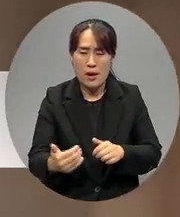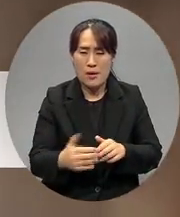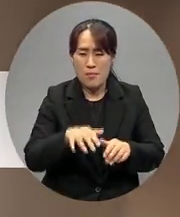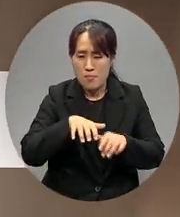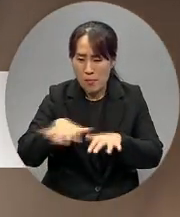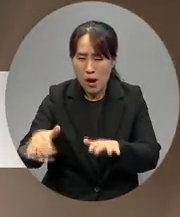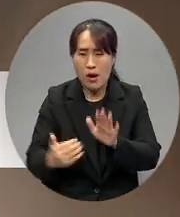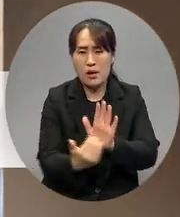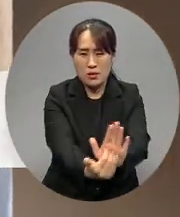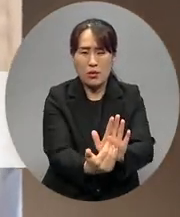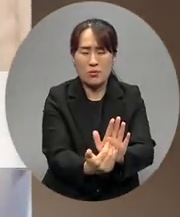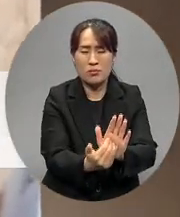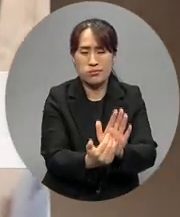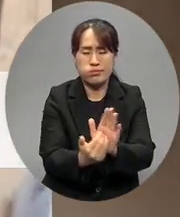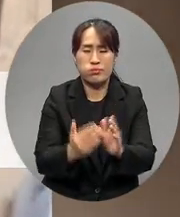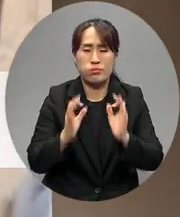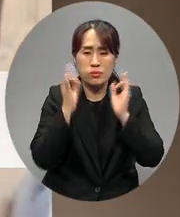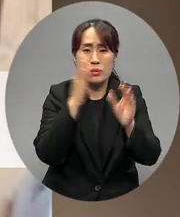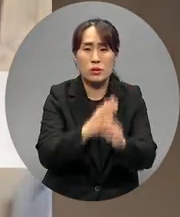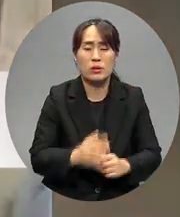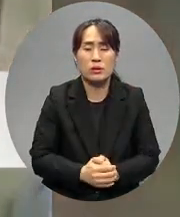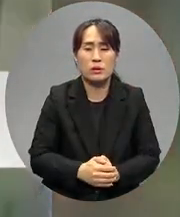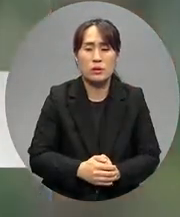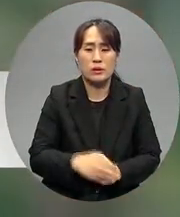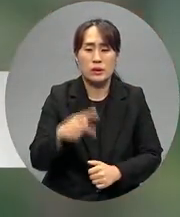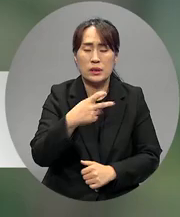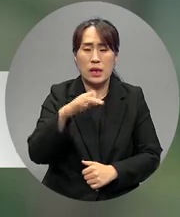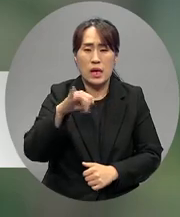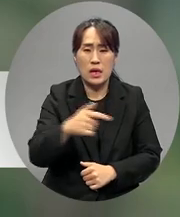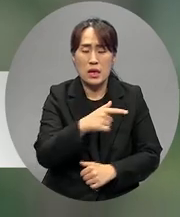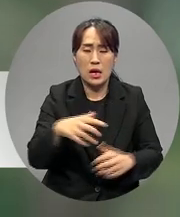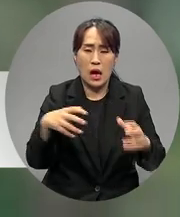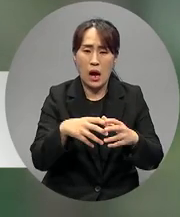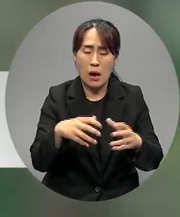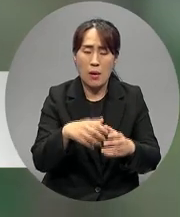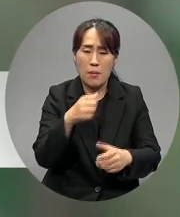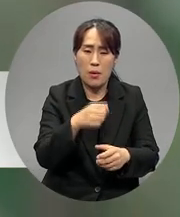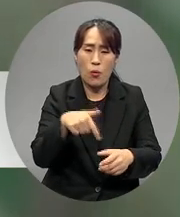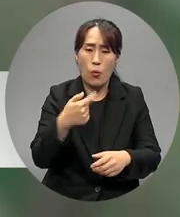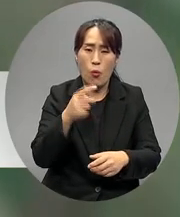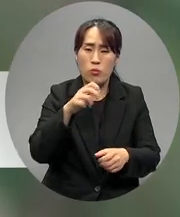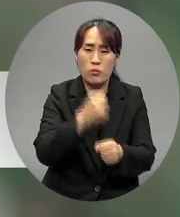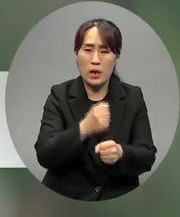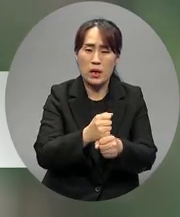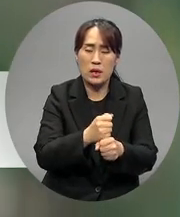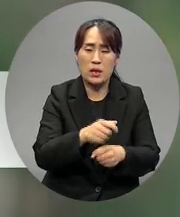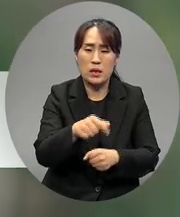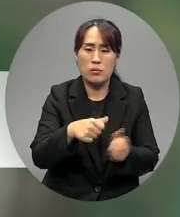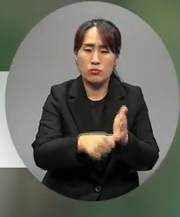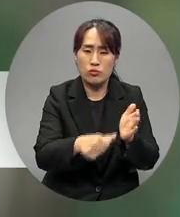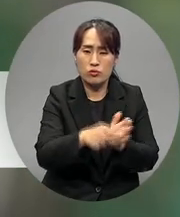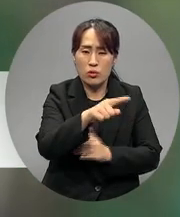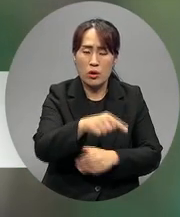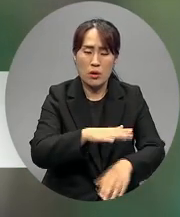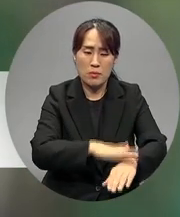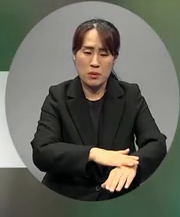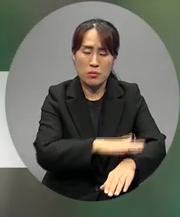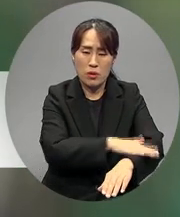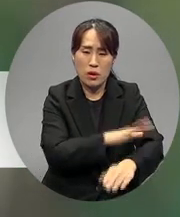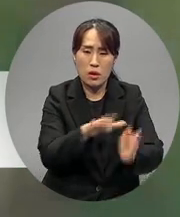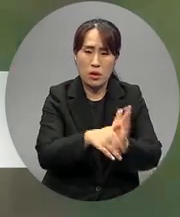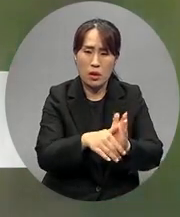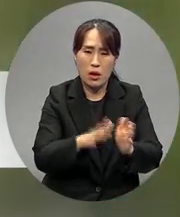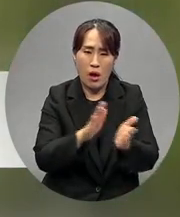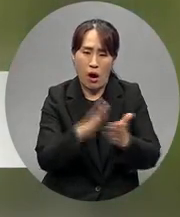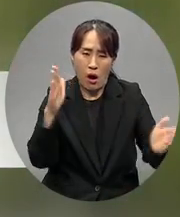긴급 방제 작업에 나섰습니다. 스타이렌은 합성 고무를 만들 때 사용하는 인화성 물질로 피부에 닿으면